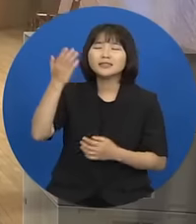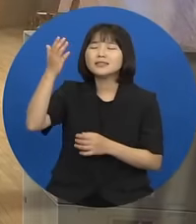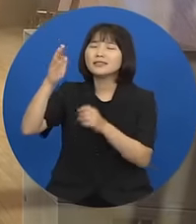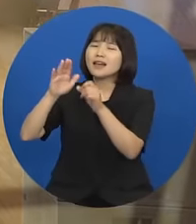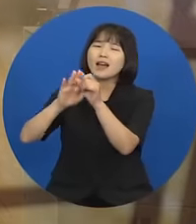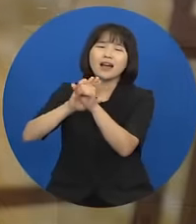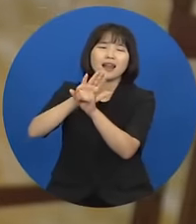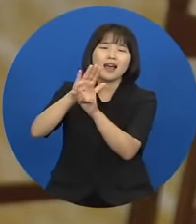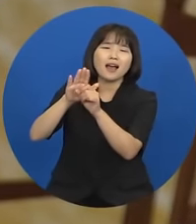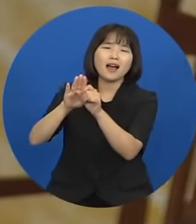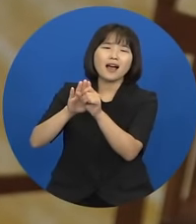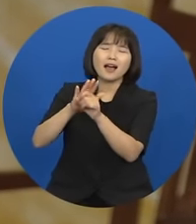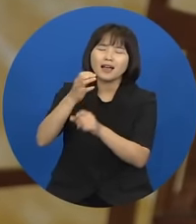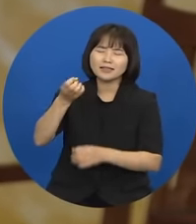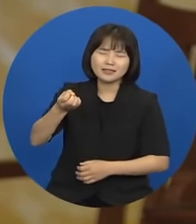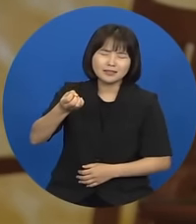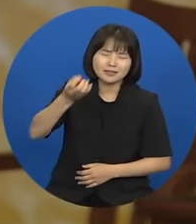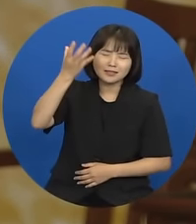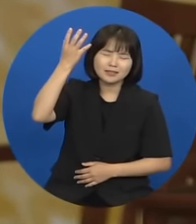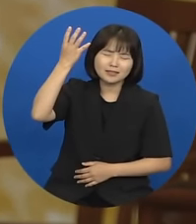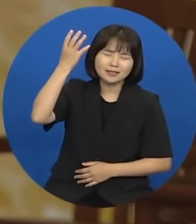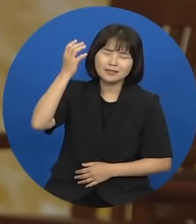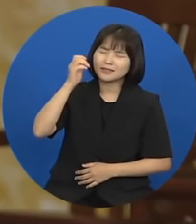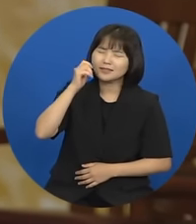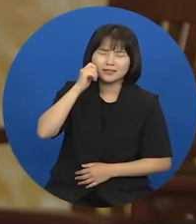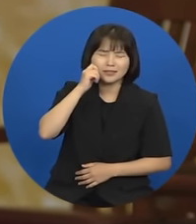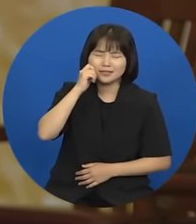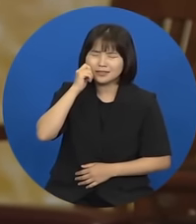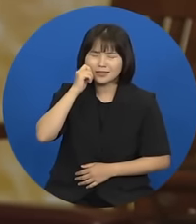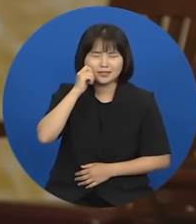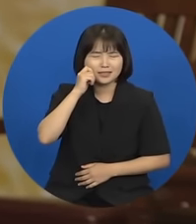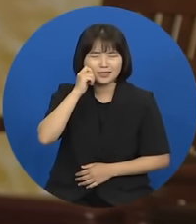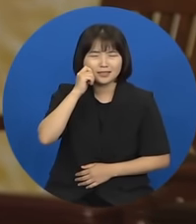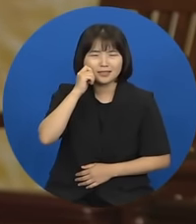그 사랑 잊으리.